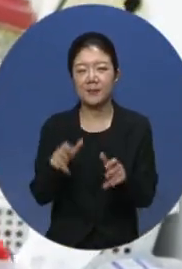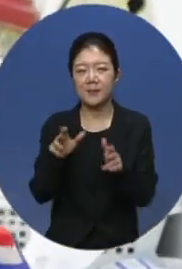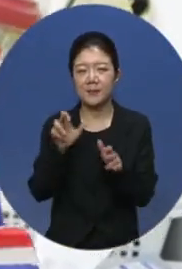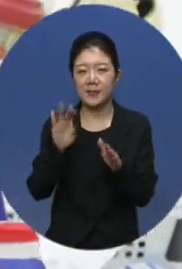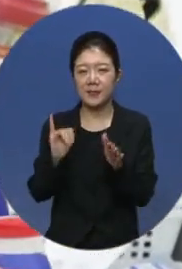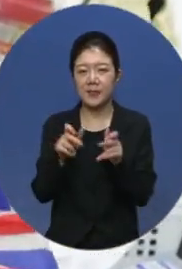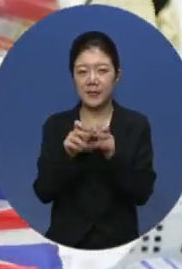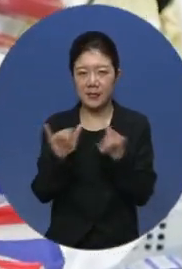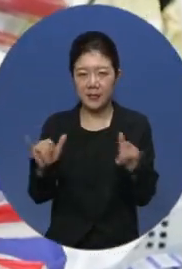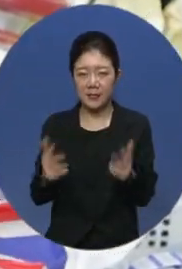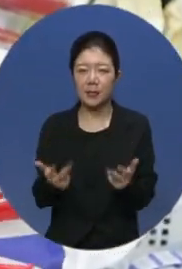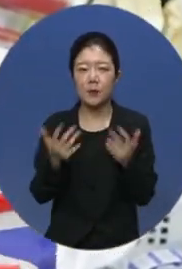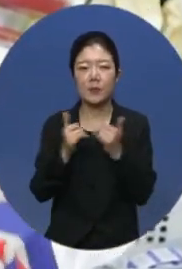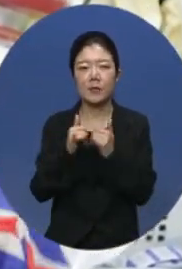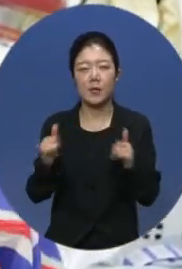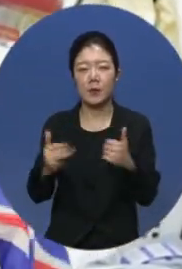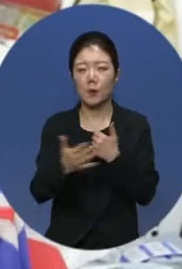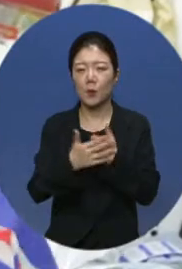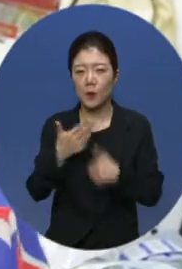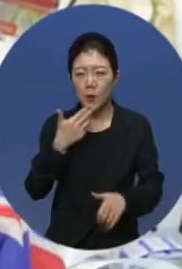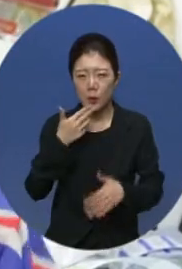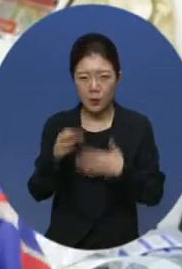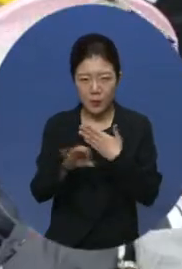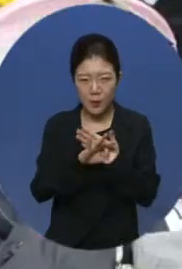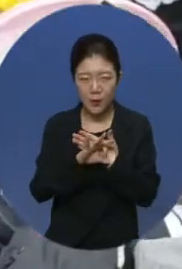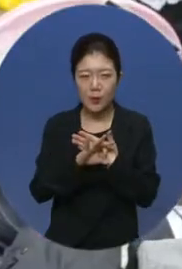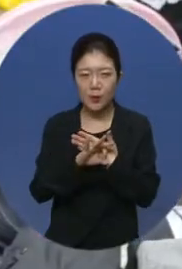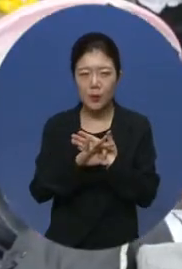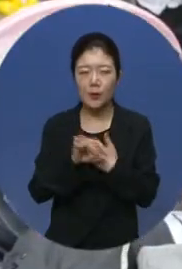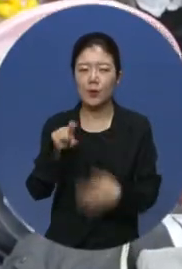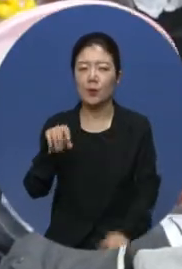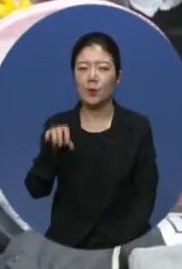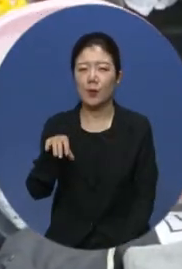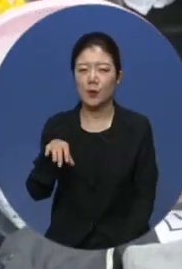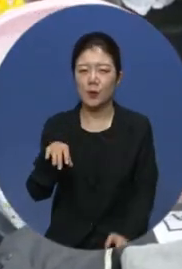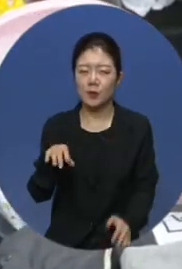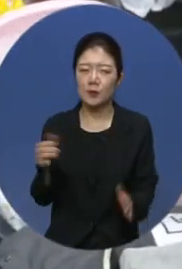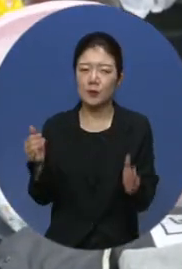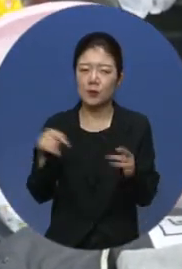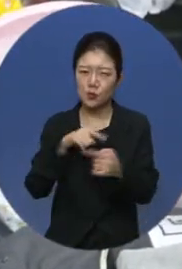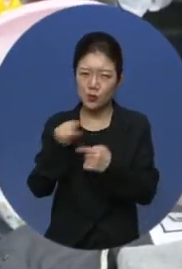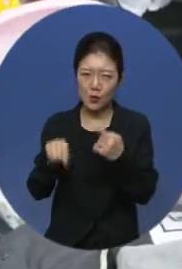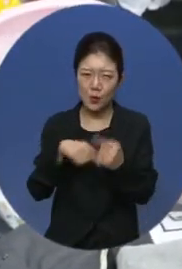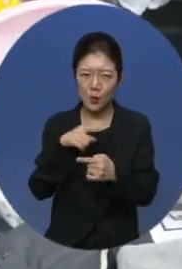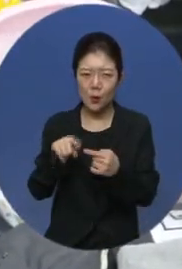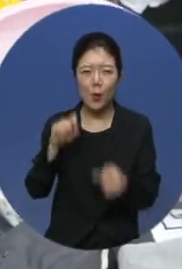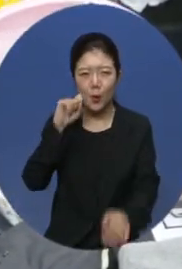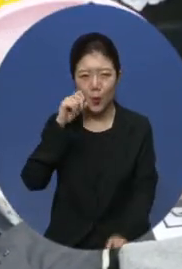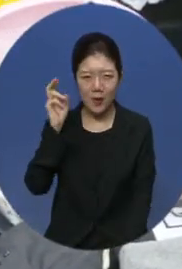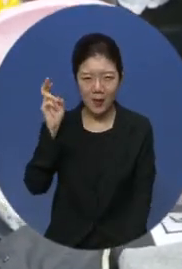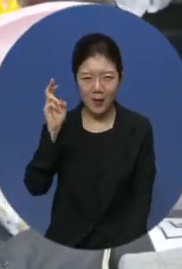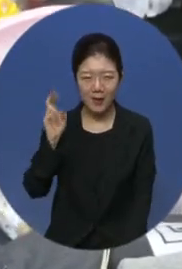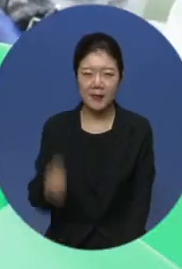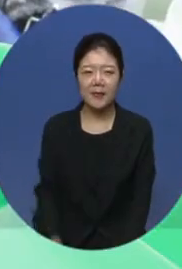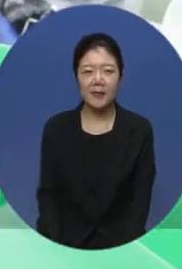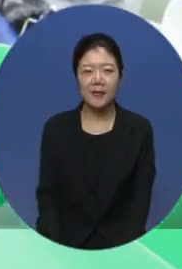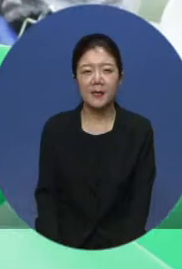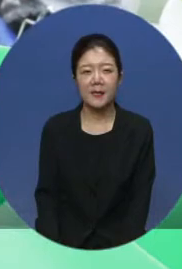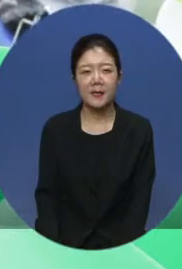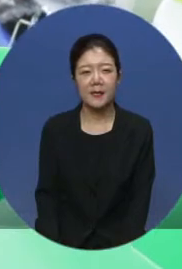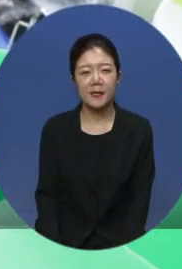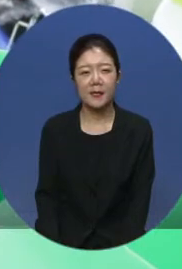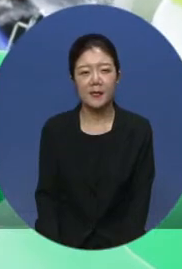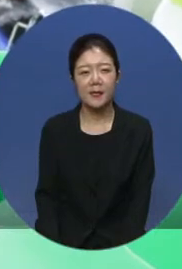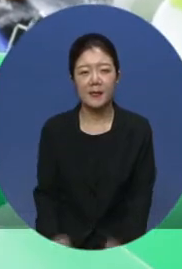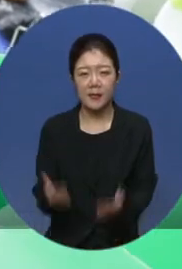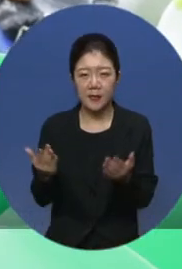직원과 자원봉사자의 도움이 없었다면 여기까지 오지 못했을지도 모릅니다. 오늘은 못 맞춰?